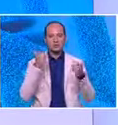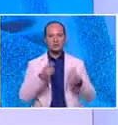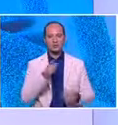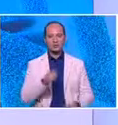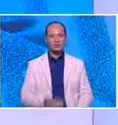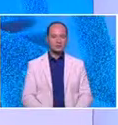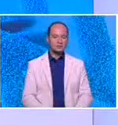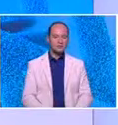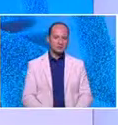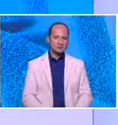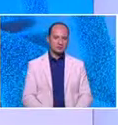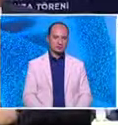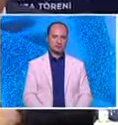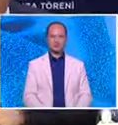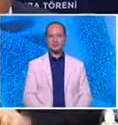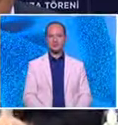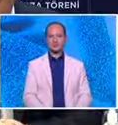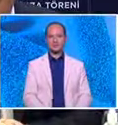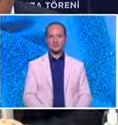tarafından sağlanacak.